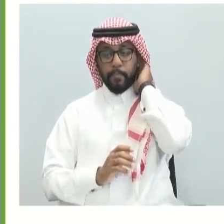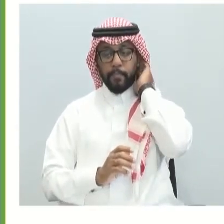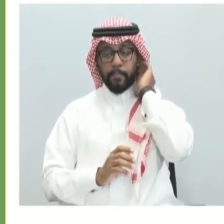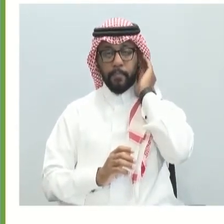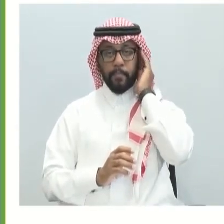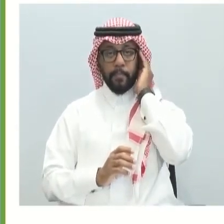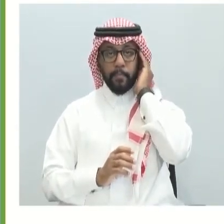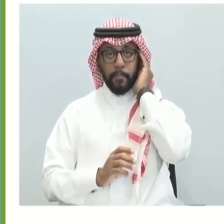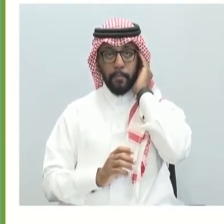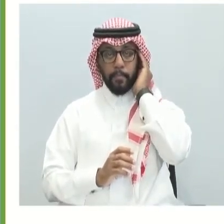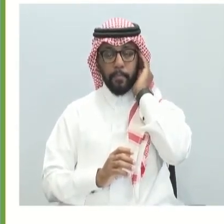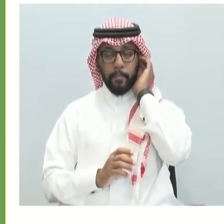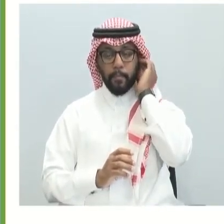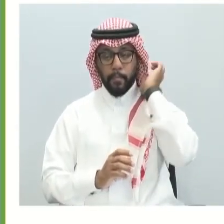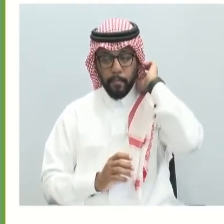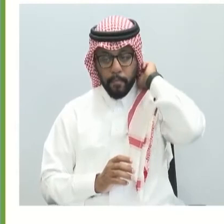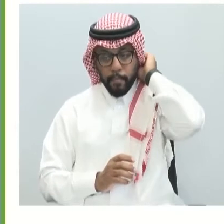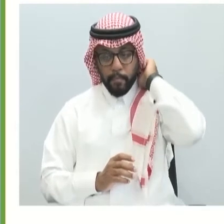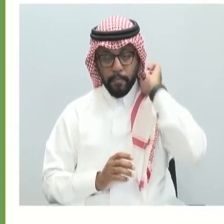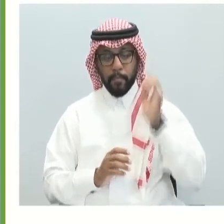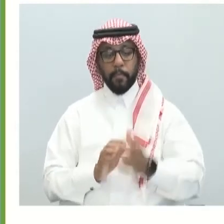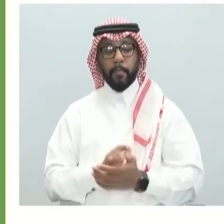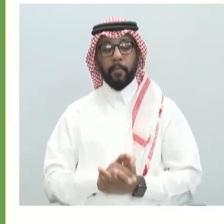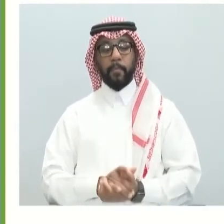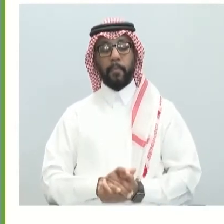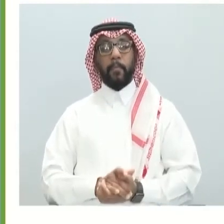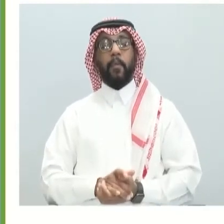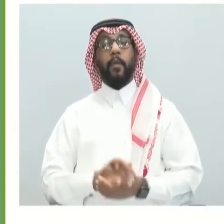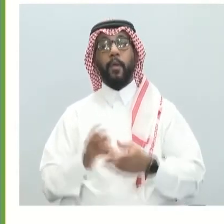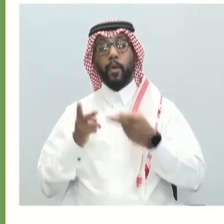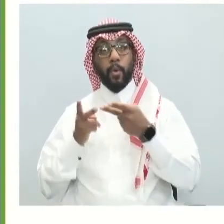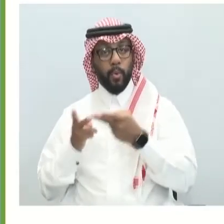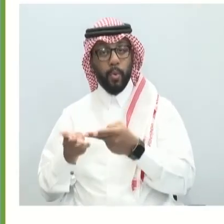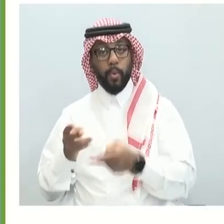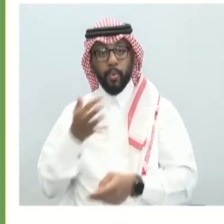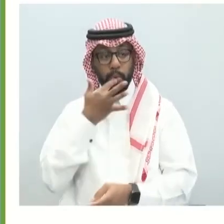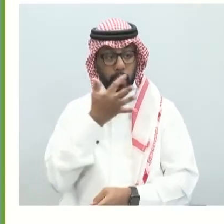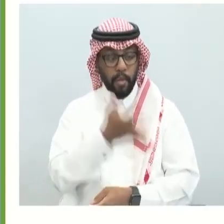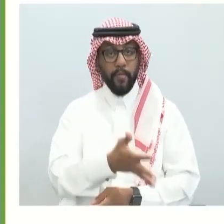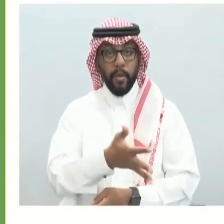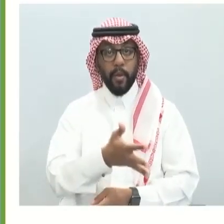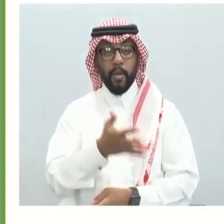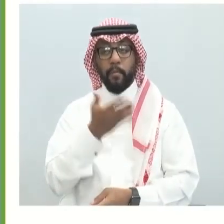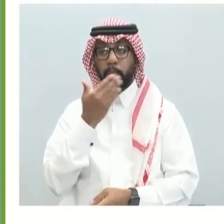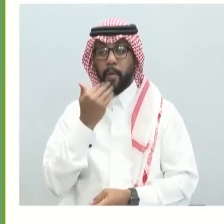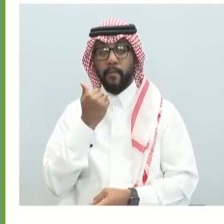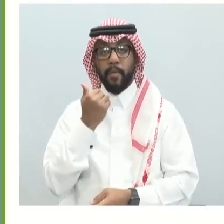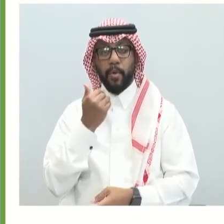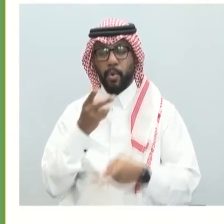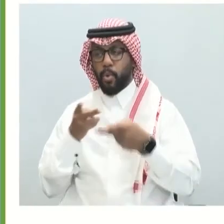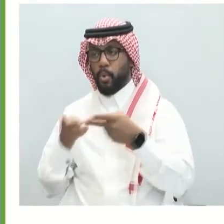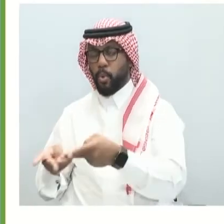عن الاجابه التي كتبناها فنقول الطفل الذي يعاني نقصا في النوم يكون غاضبا